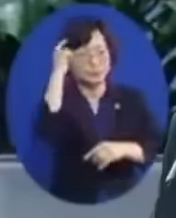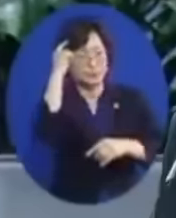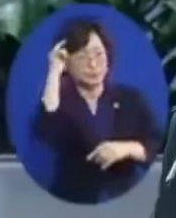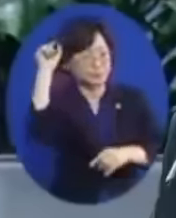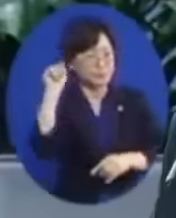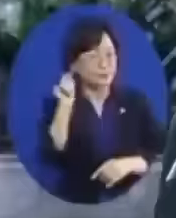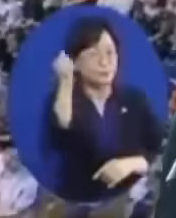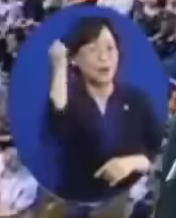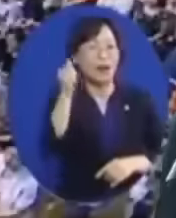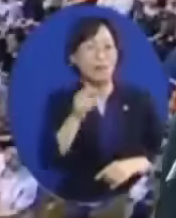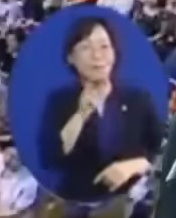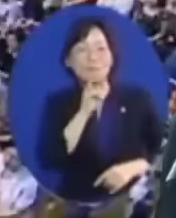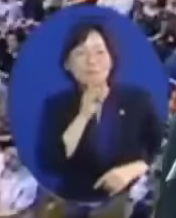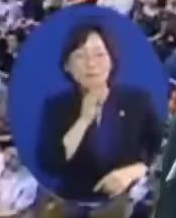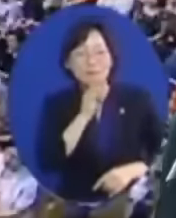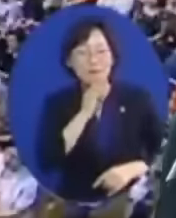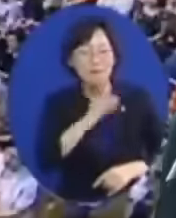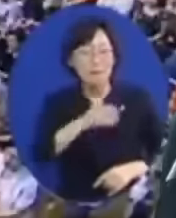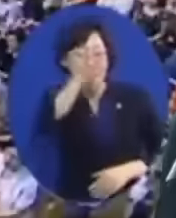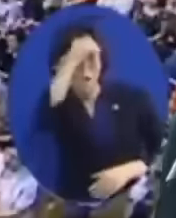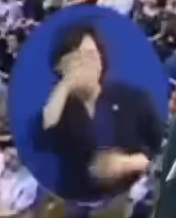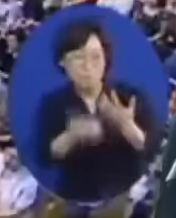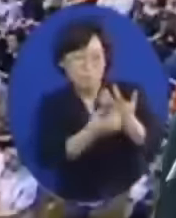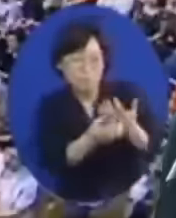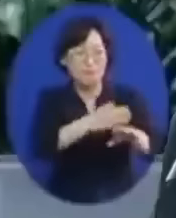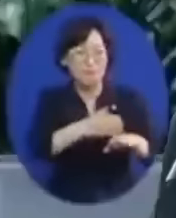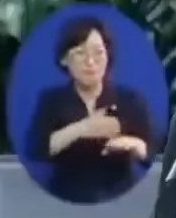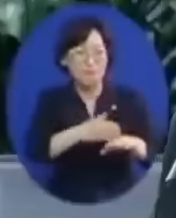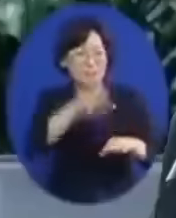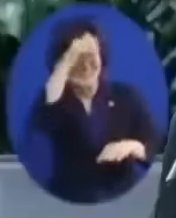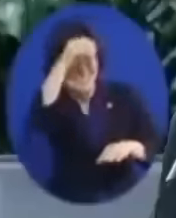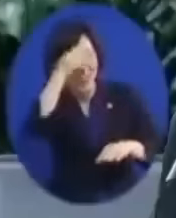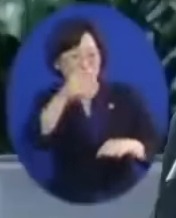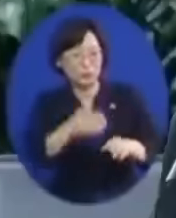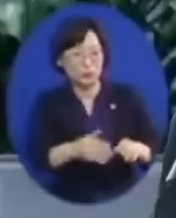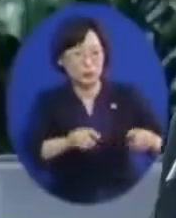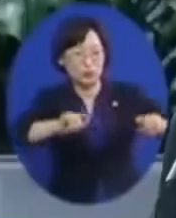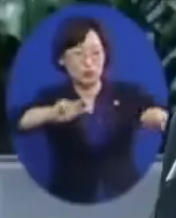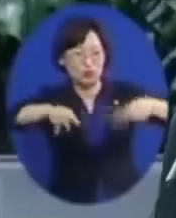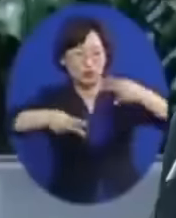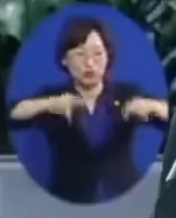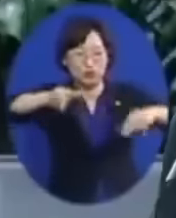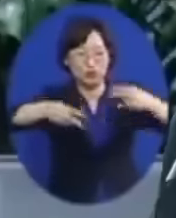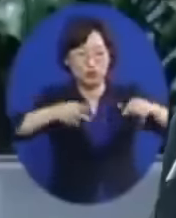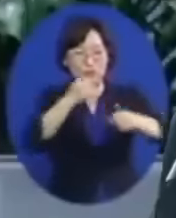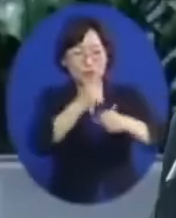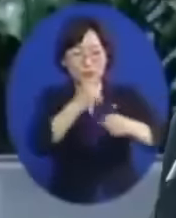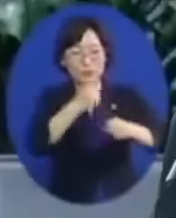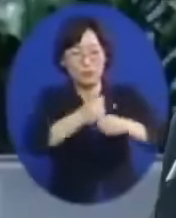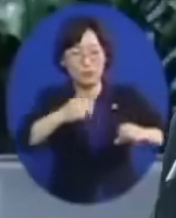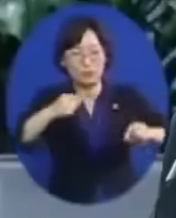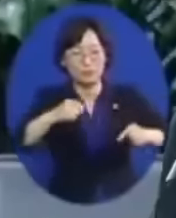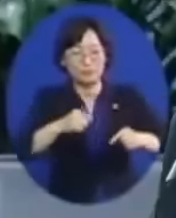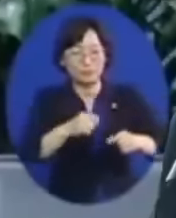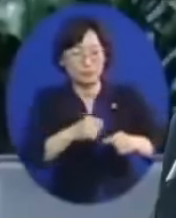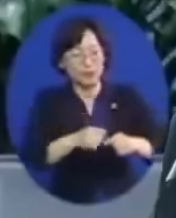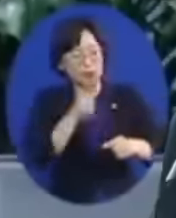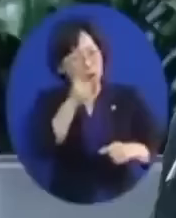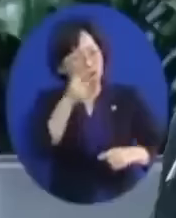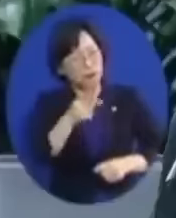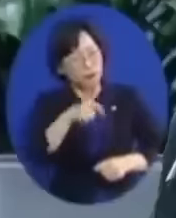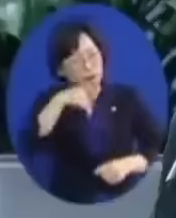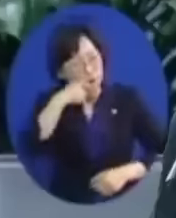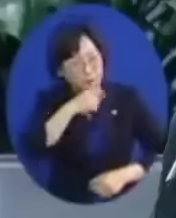만들어야 되겠다는 생각이 나서 닭맥마리를 사가지고 들판에 나가서 구이를 만들었습니다. 몇 분이나 만들어서 먹어보고 실패하고 또